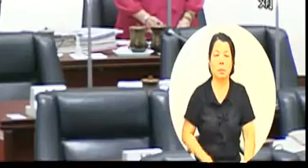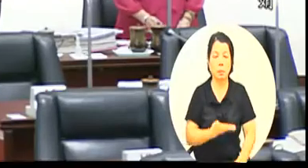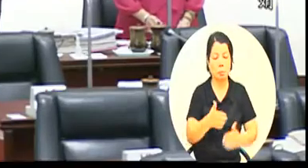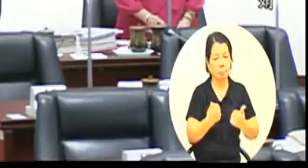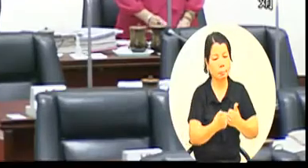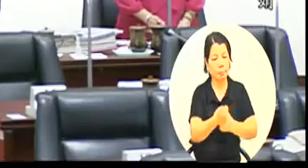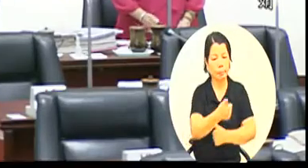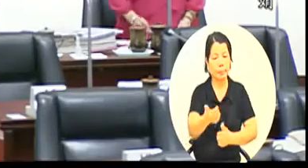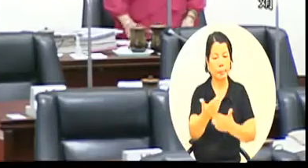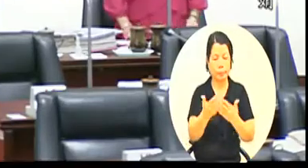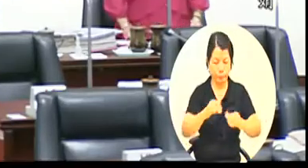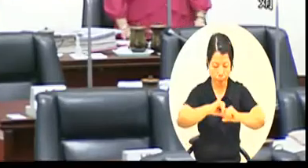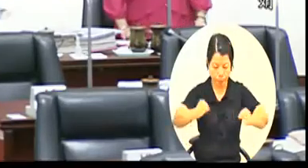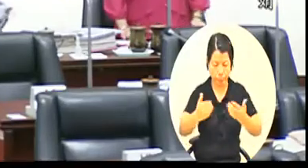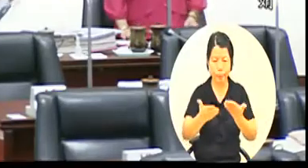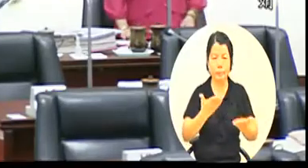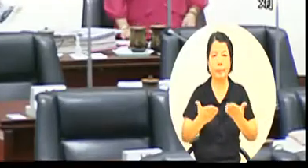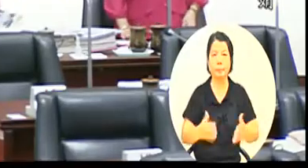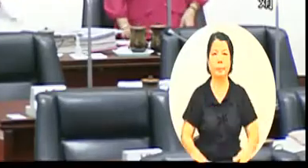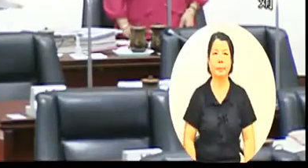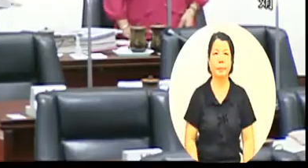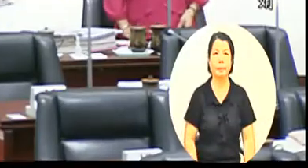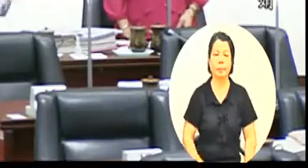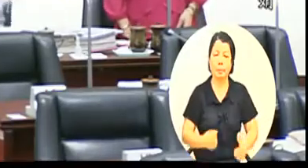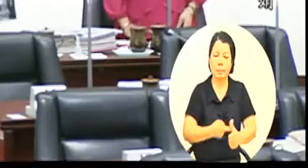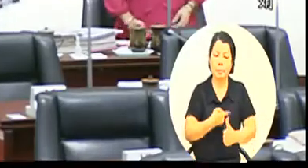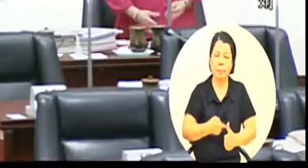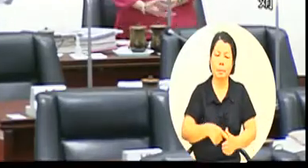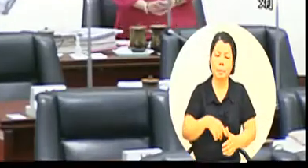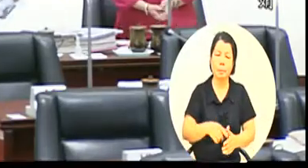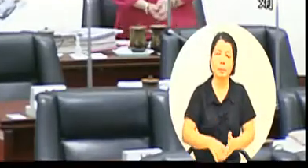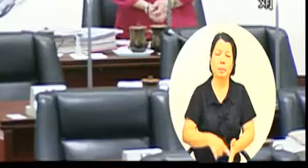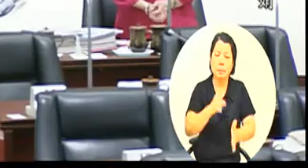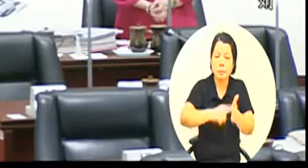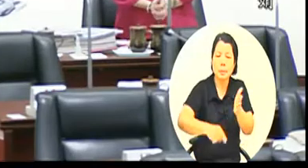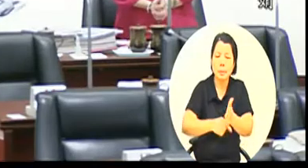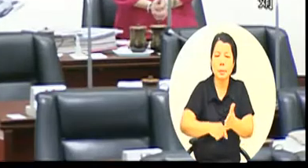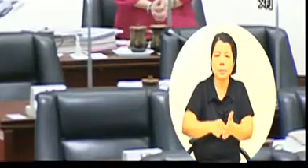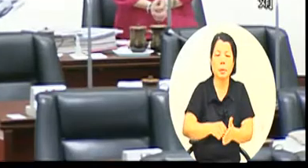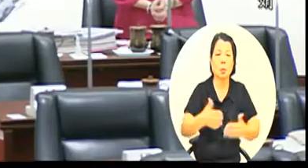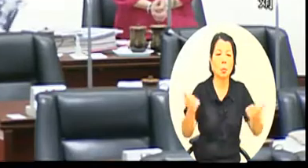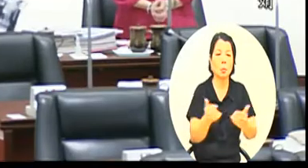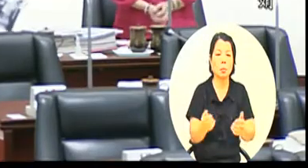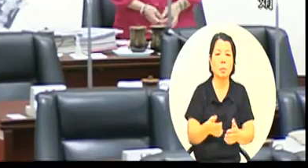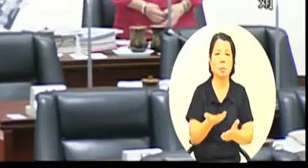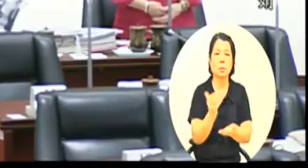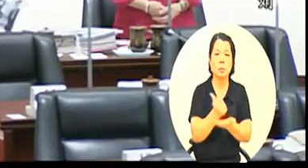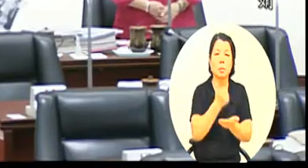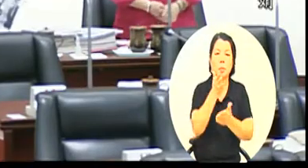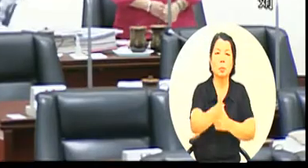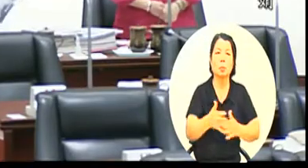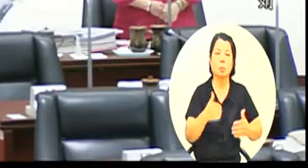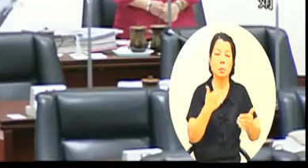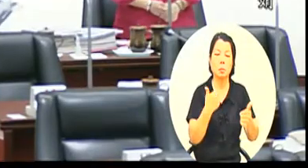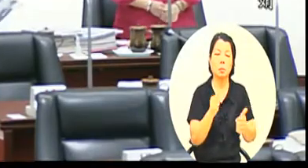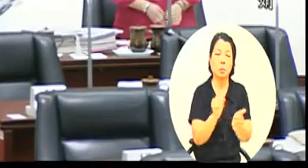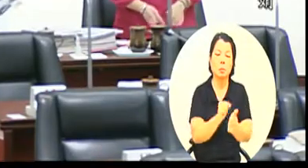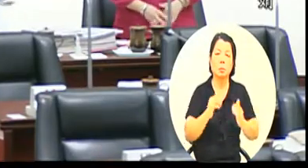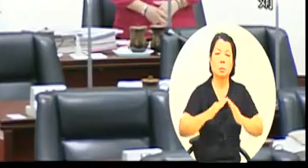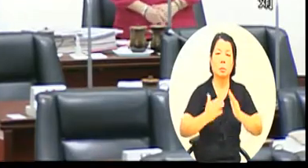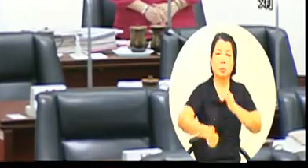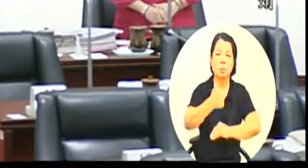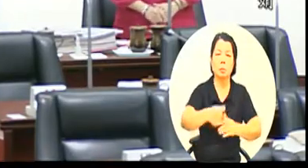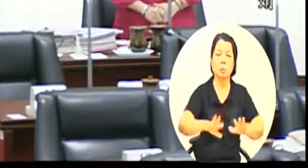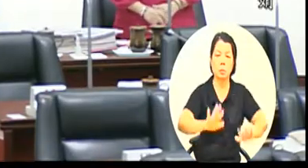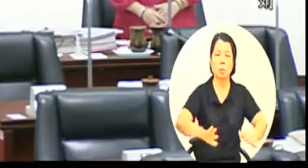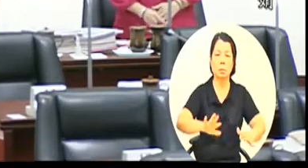解。首先我一个很简单的问题请教我们副市长，我们今年外聘的15个委员